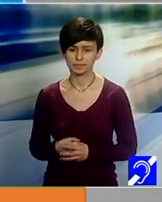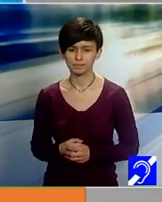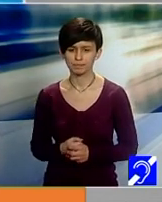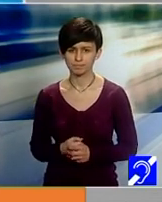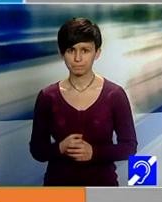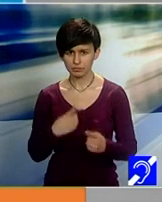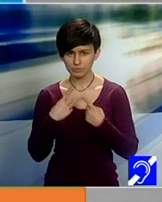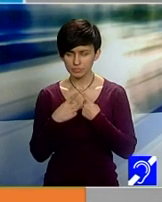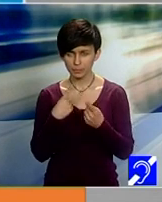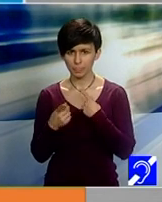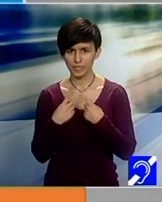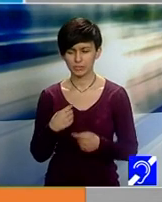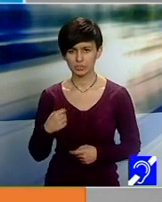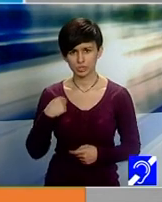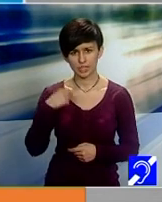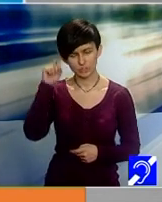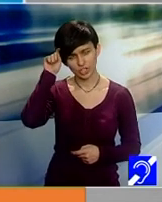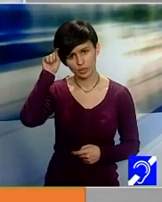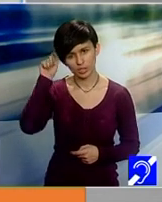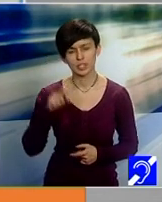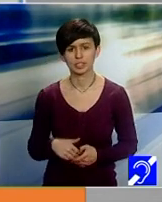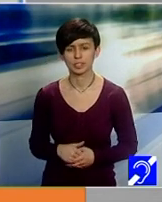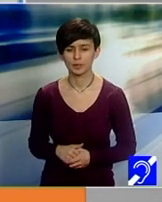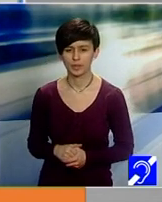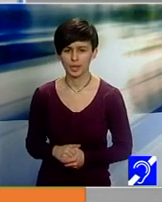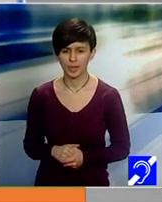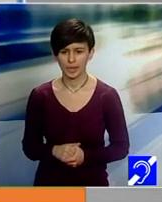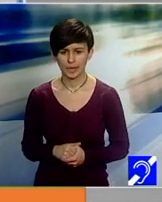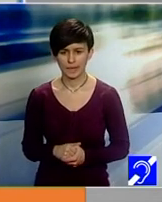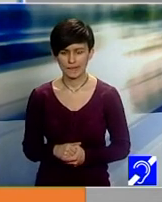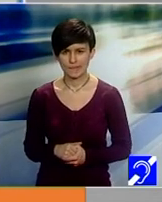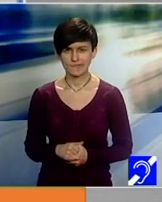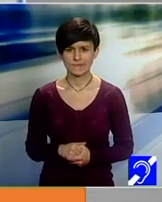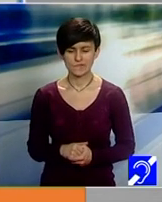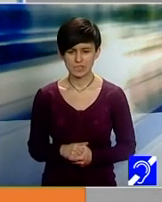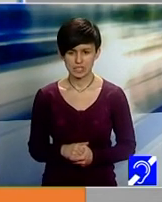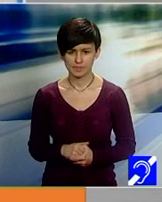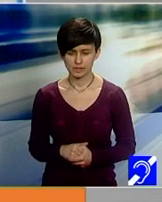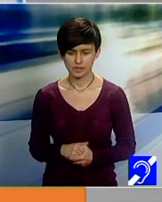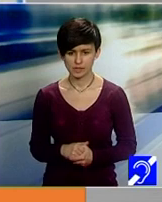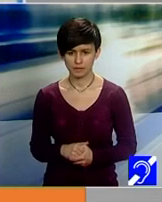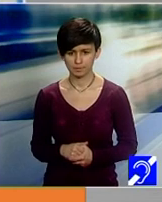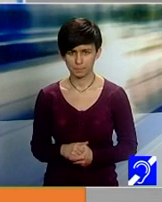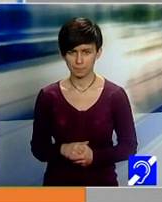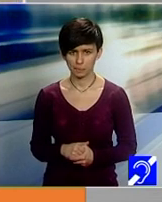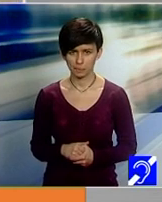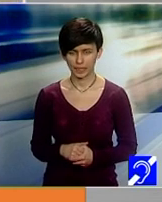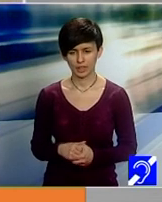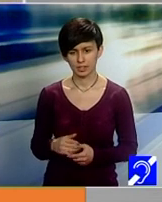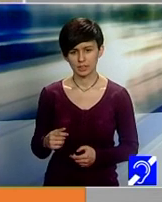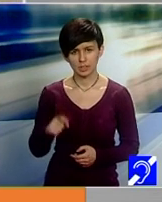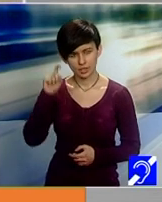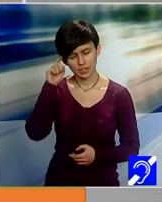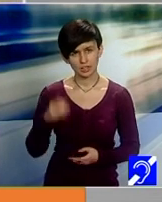Și cred că pur și simplu ne-am atras atenția și cred că vor aduce în cel puțin